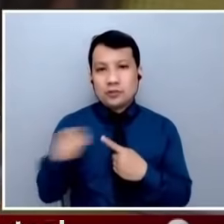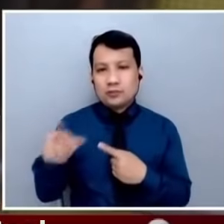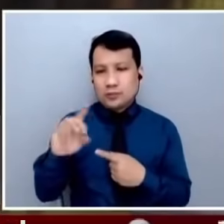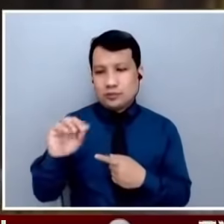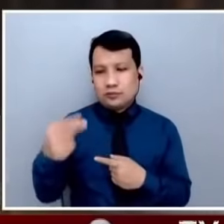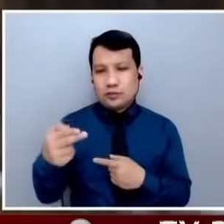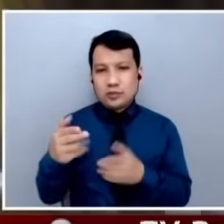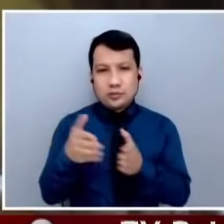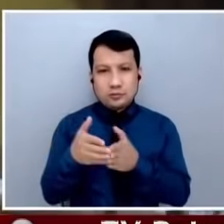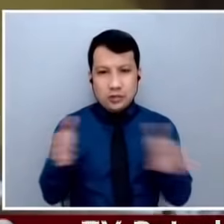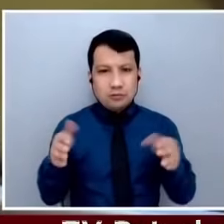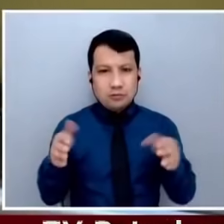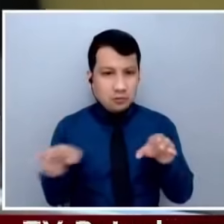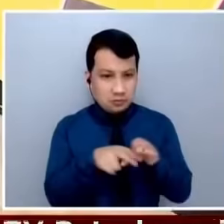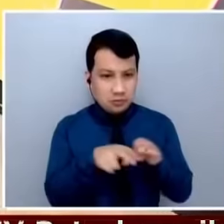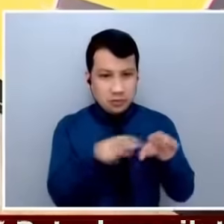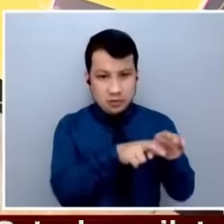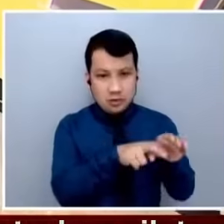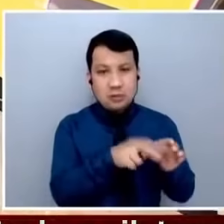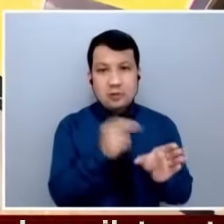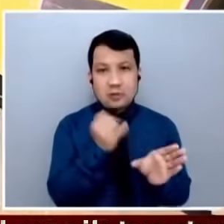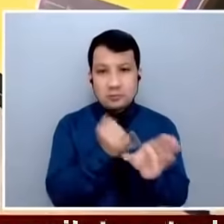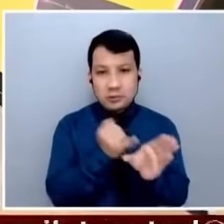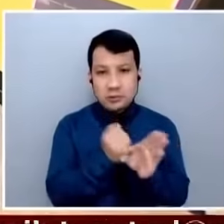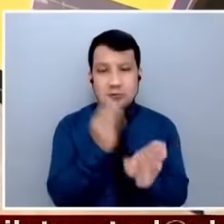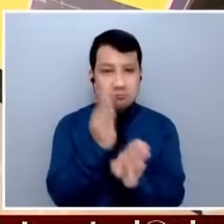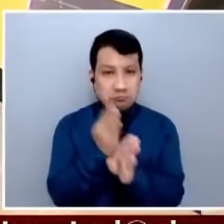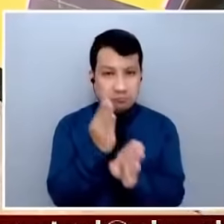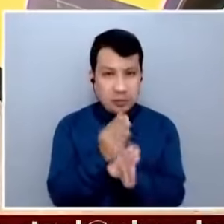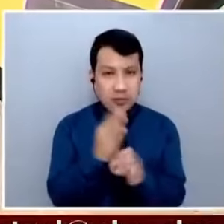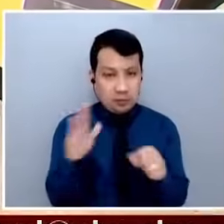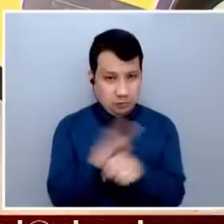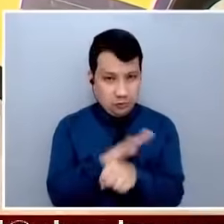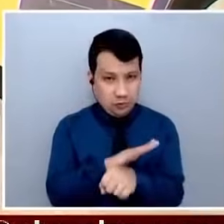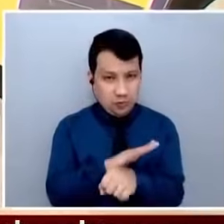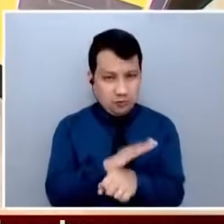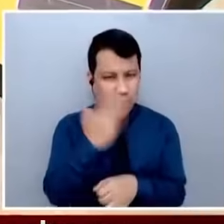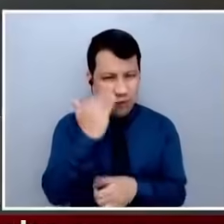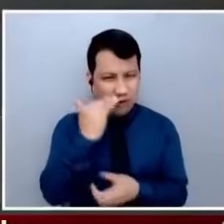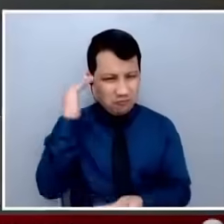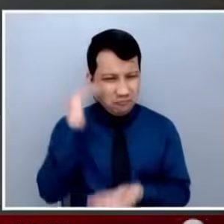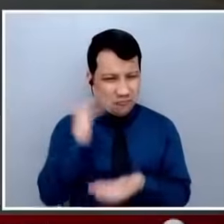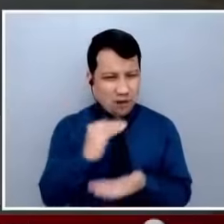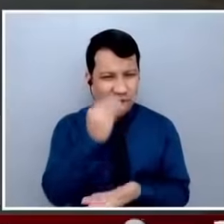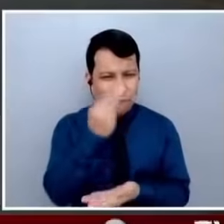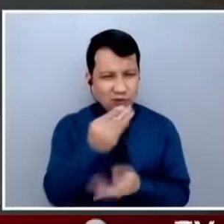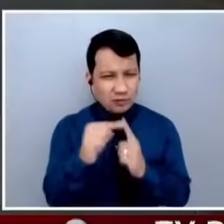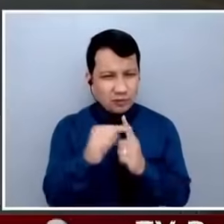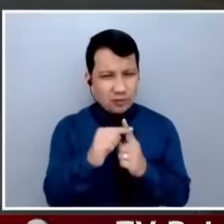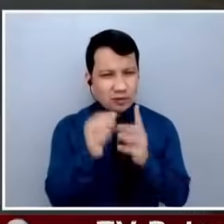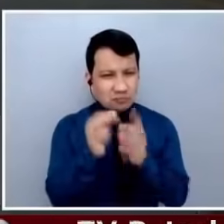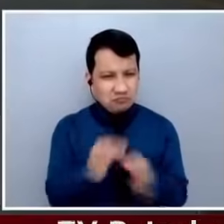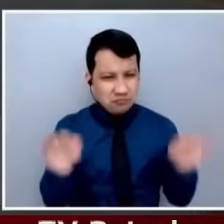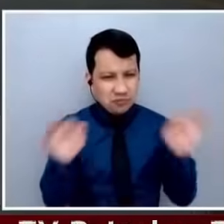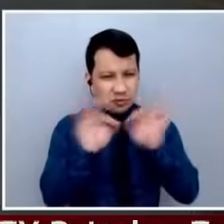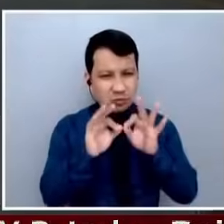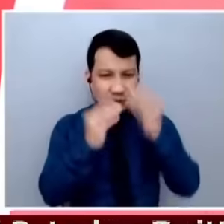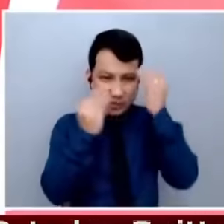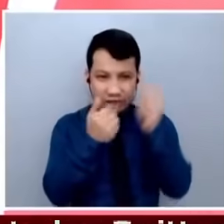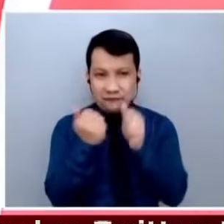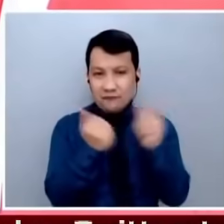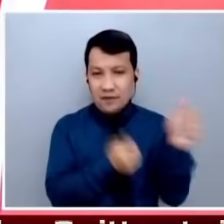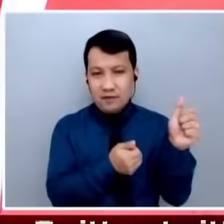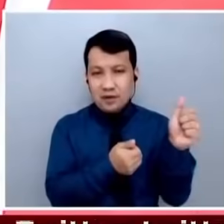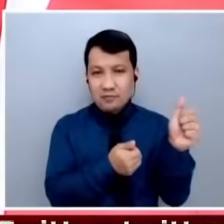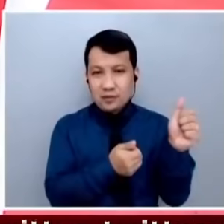planong pagpuno ng pasahero ng jeep at bus sa gitna ng pagbaba ng COVID-19 cases. Ang importante, nasusunod na rin